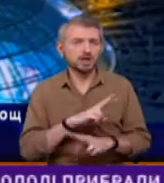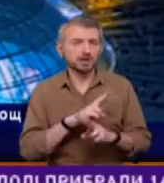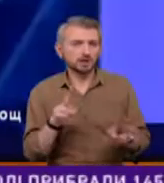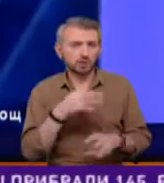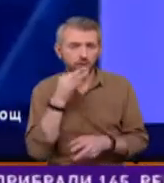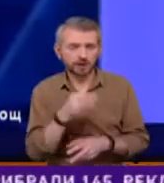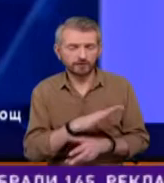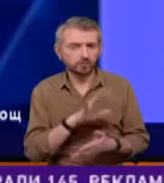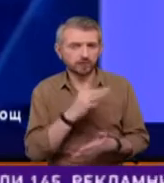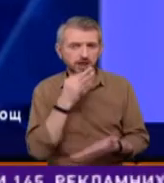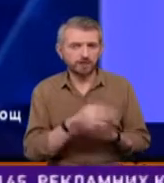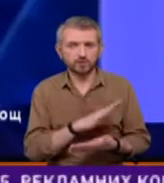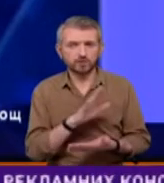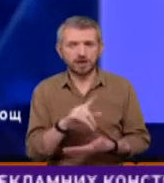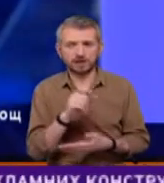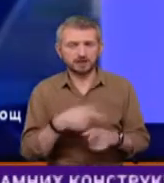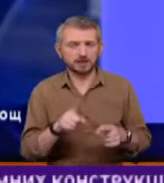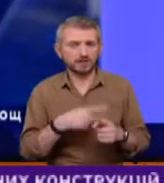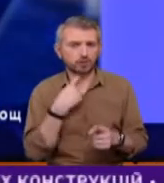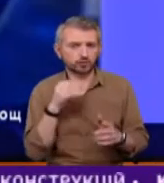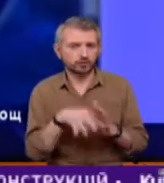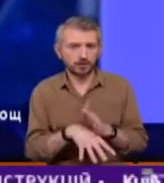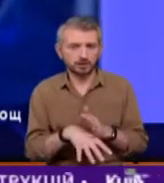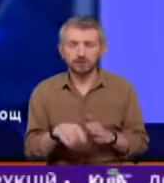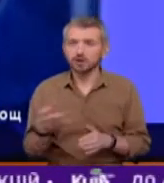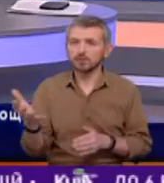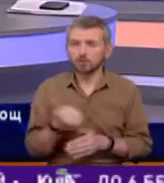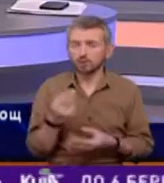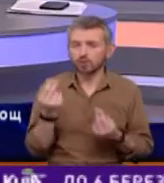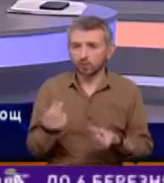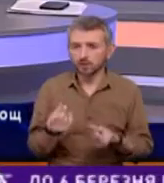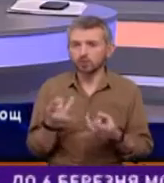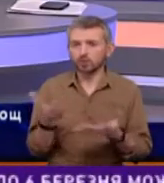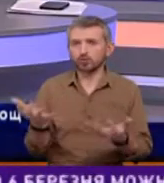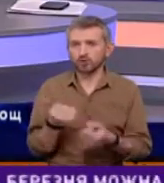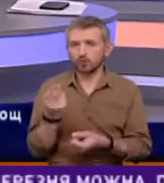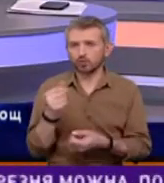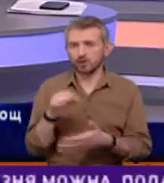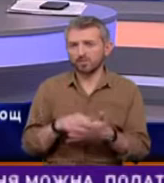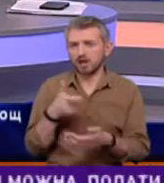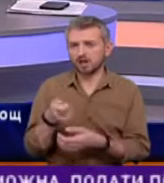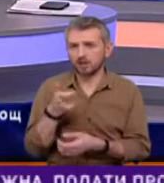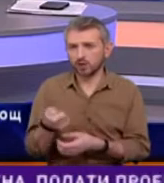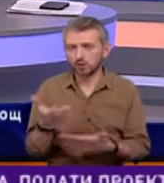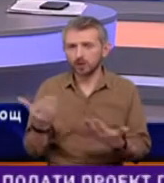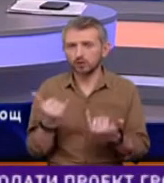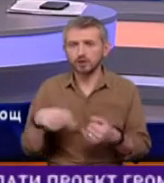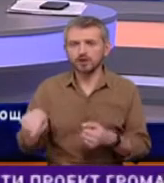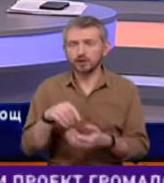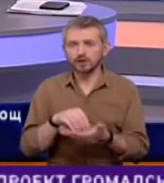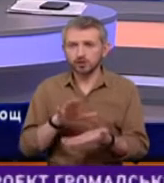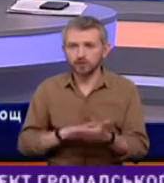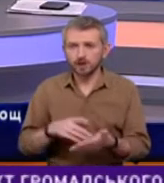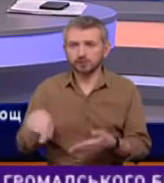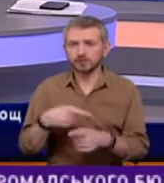не відповідає за це голосування. Вони беруть гроші просто. Вони беруть гроші від СМС. Ну, які сьогодні вони вже задекларували,